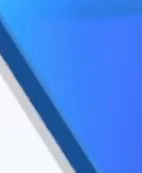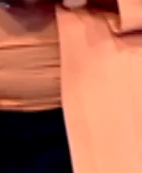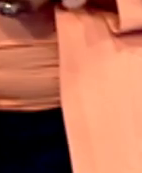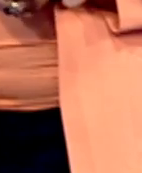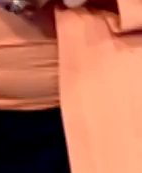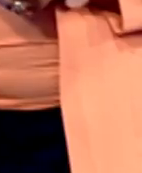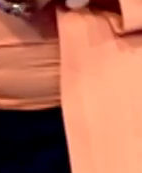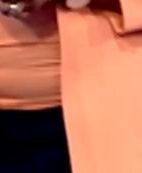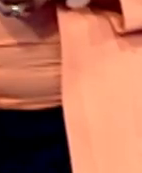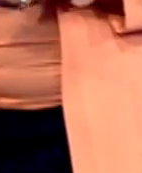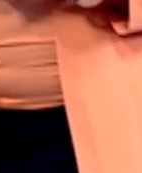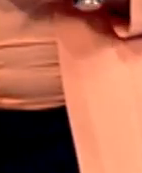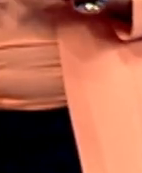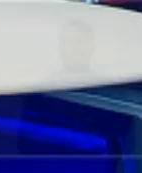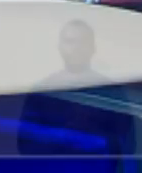makuru.